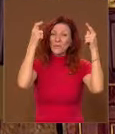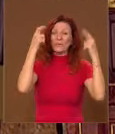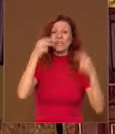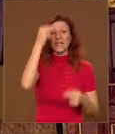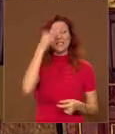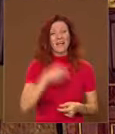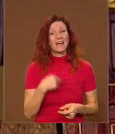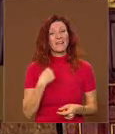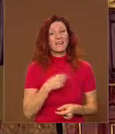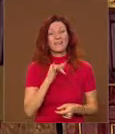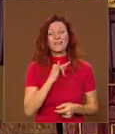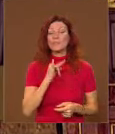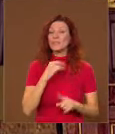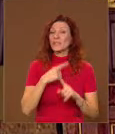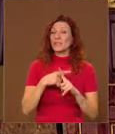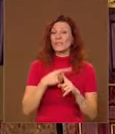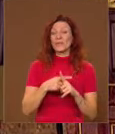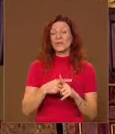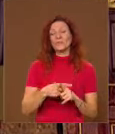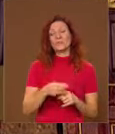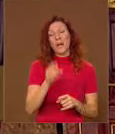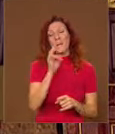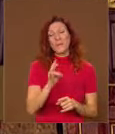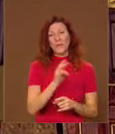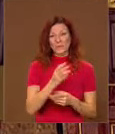всички. Благословението Господне и милостта му да бъде над